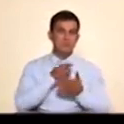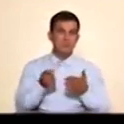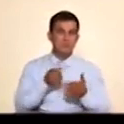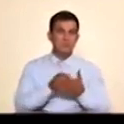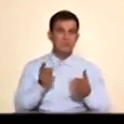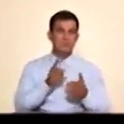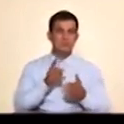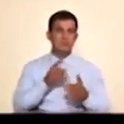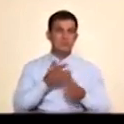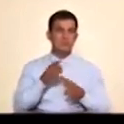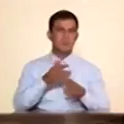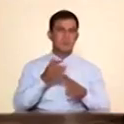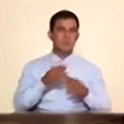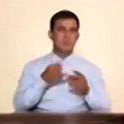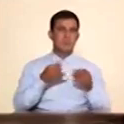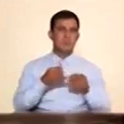uning yurishlari